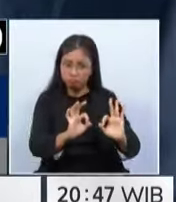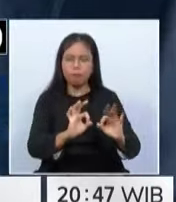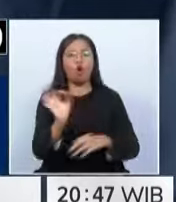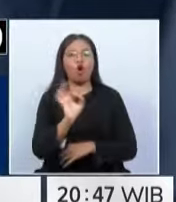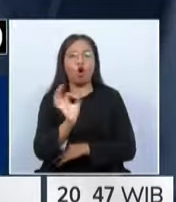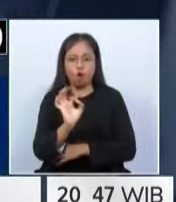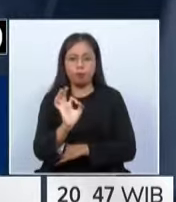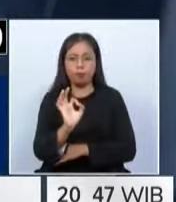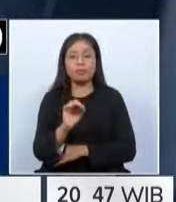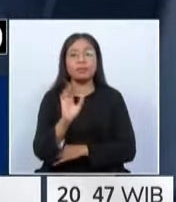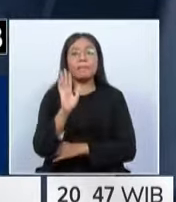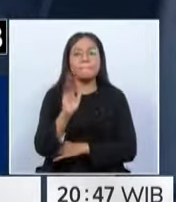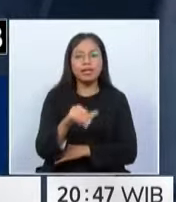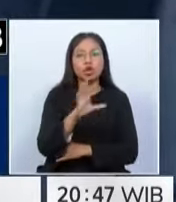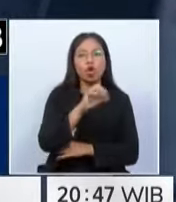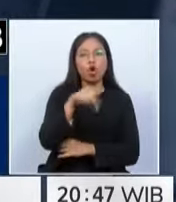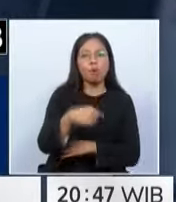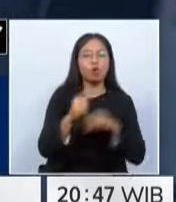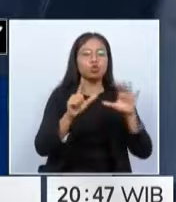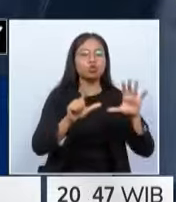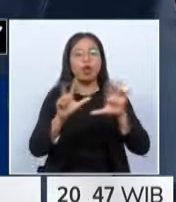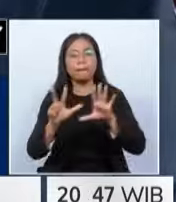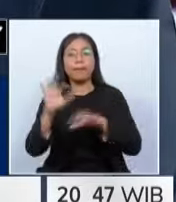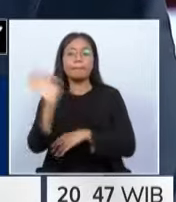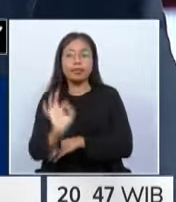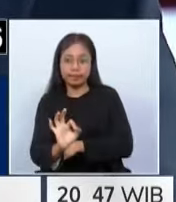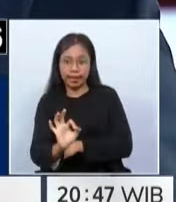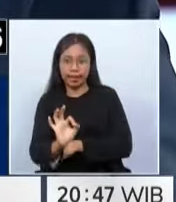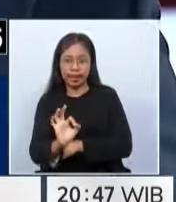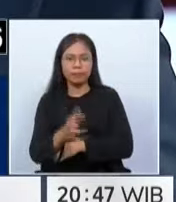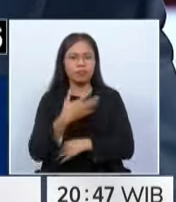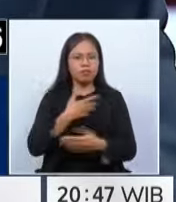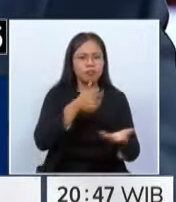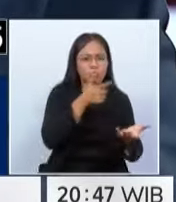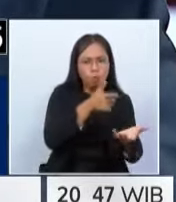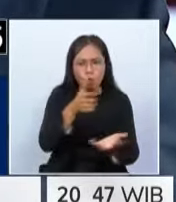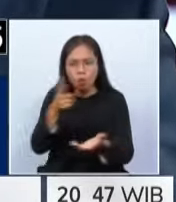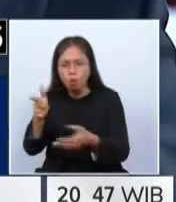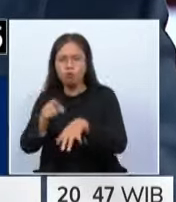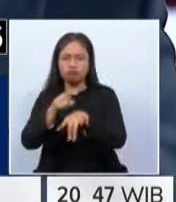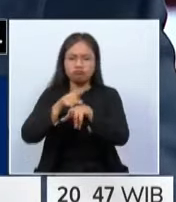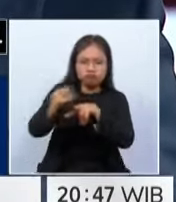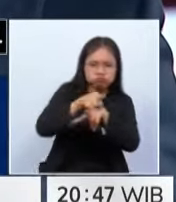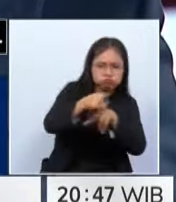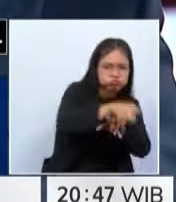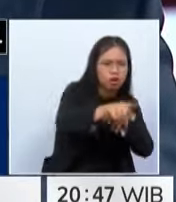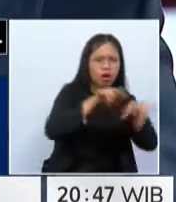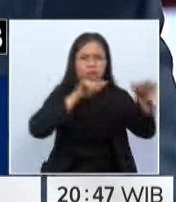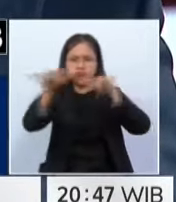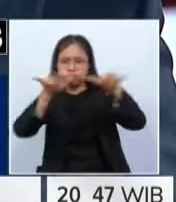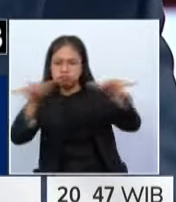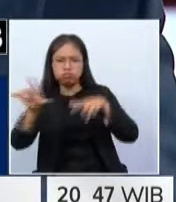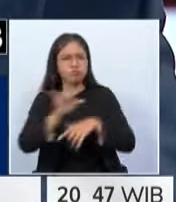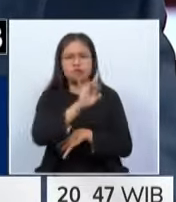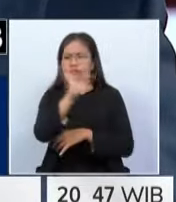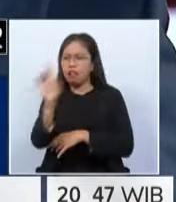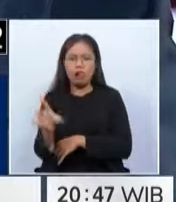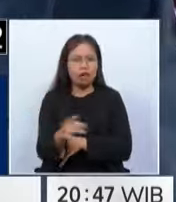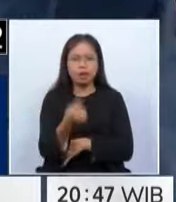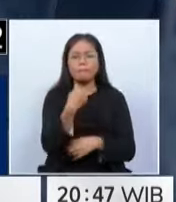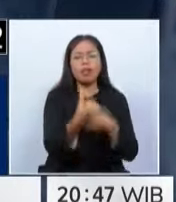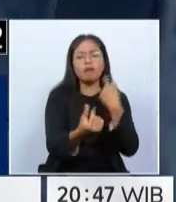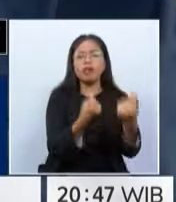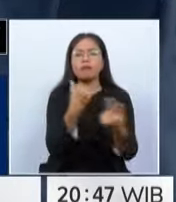untuk beli alus Sista masih harus ngutang dan utang kita di 2023 naik dari 20 7 miliar